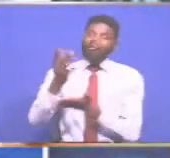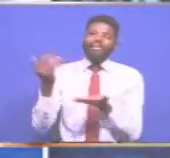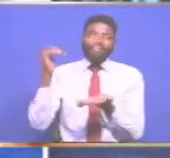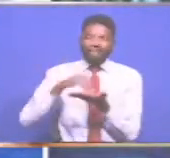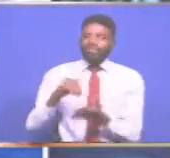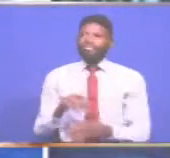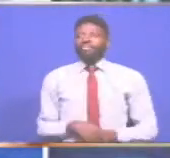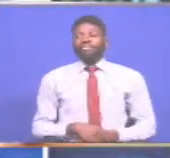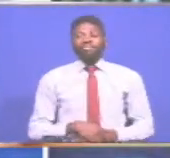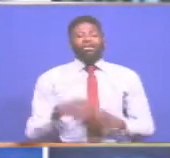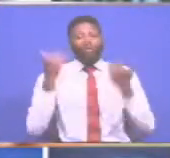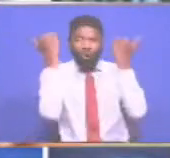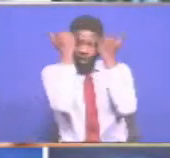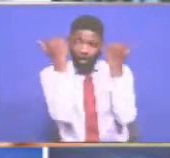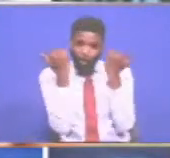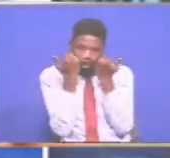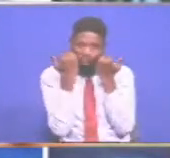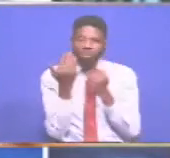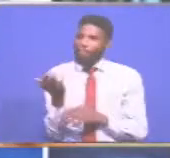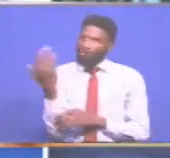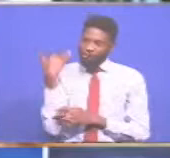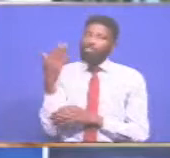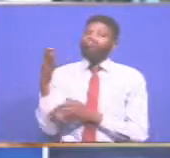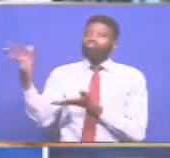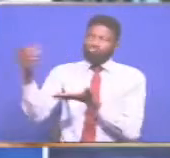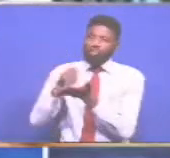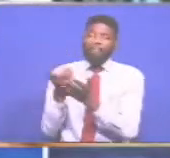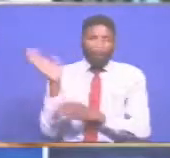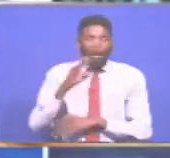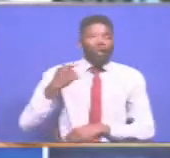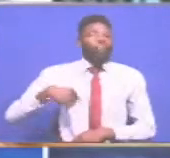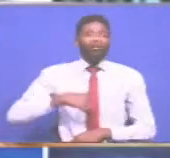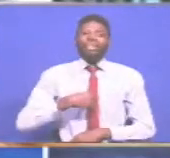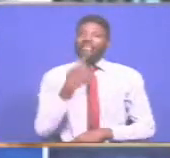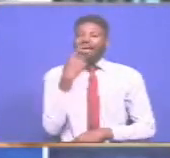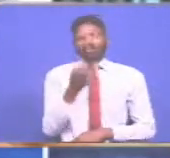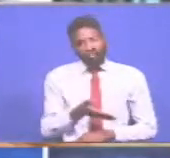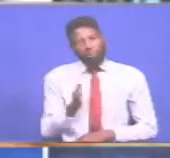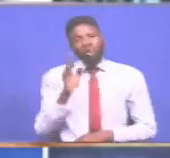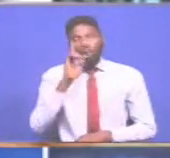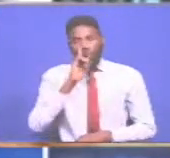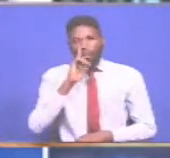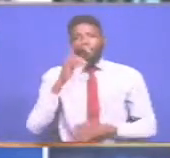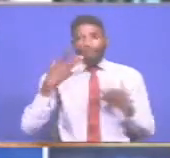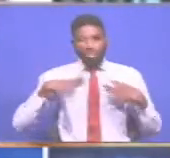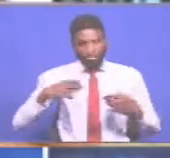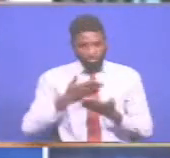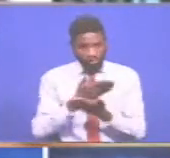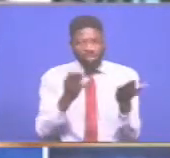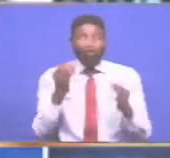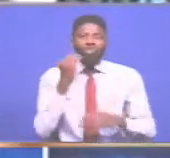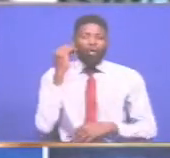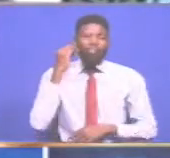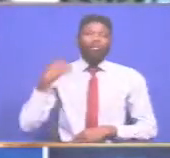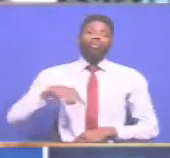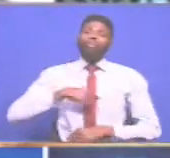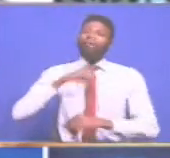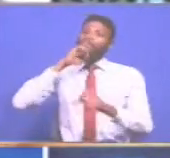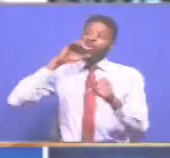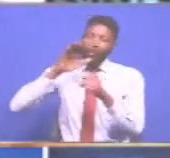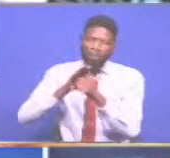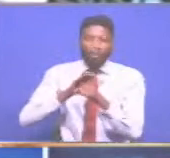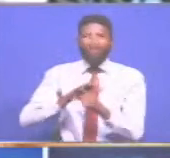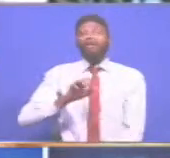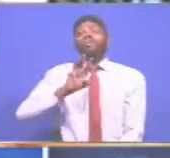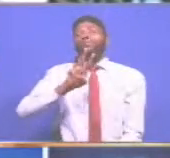koti, sasa tunasema aende nyumbani kabisa. Wazazi wetu walio nyumbani tunataka kuhakikishia ya kwamba Ndegwa Wahome ameenda. Na msikuwe